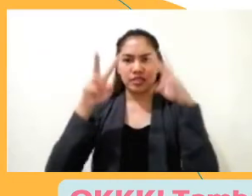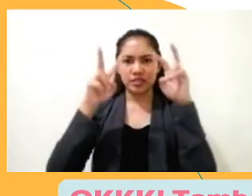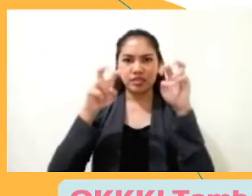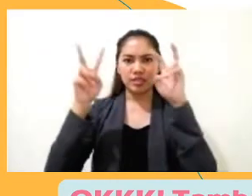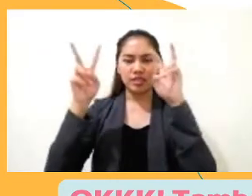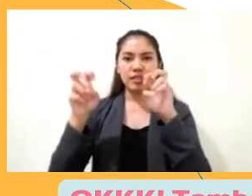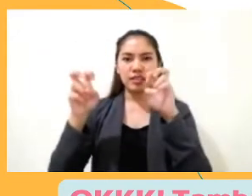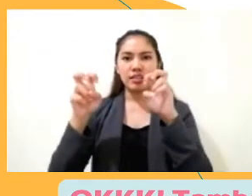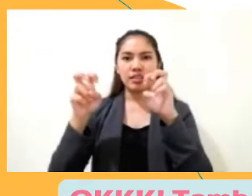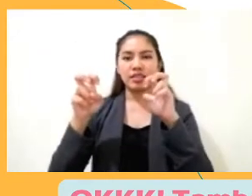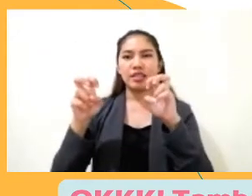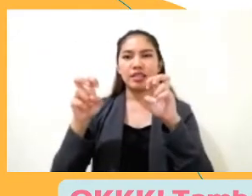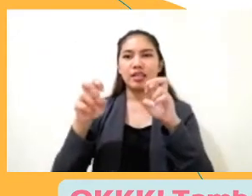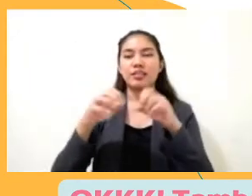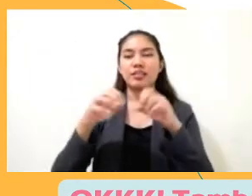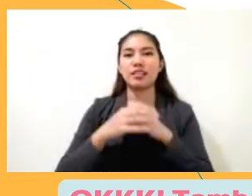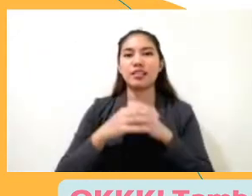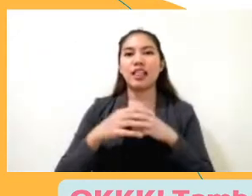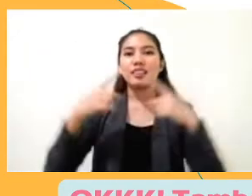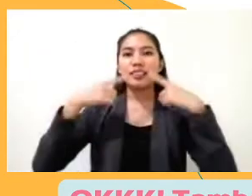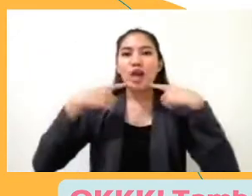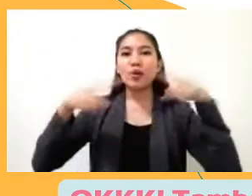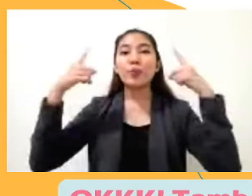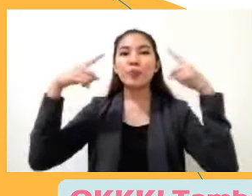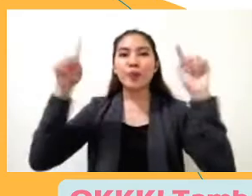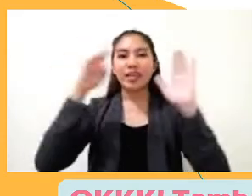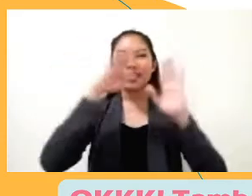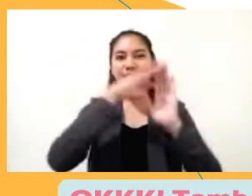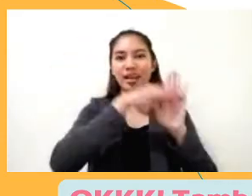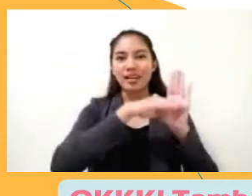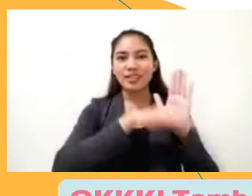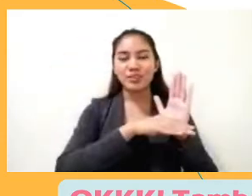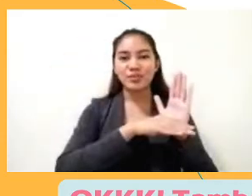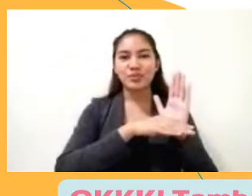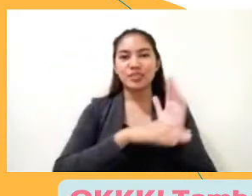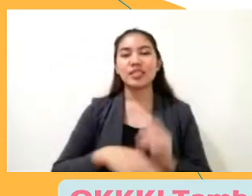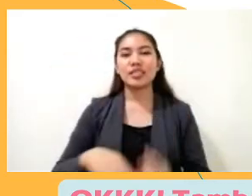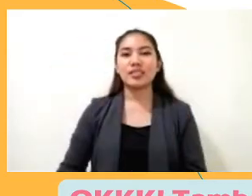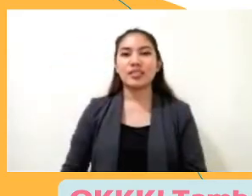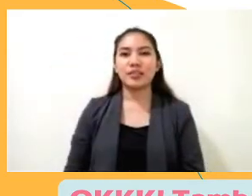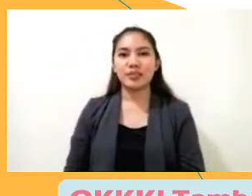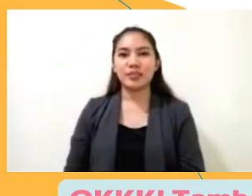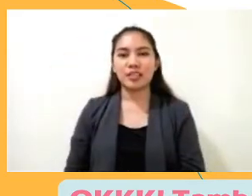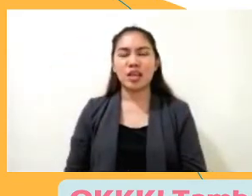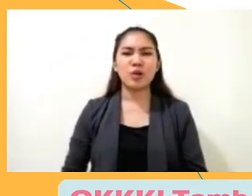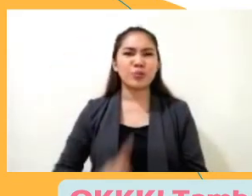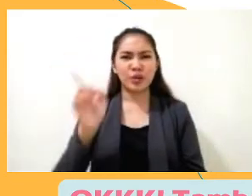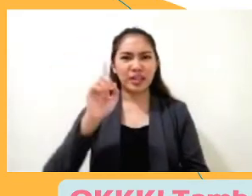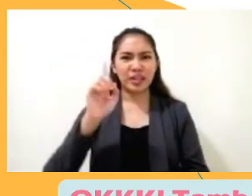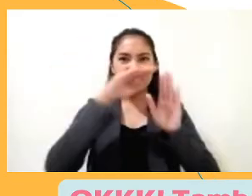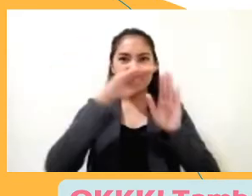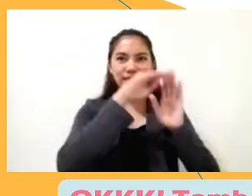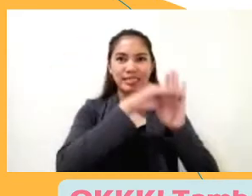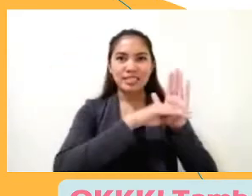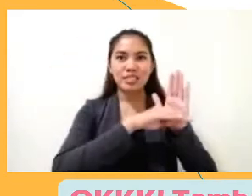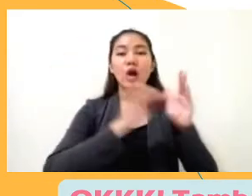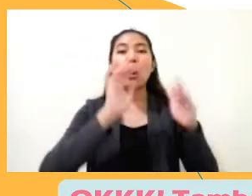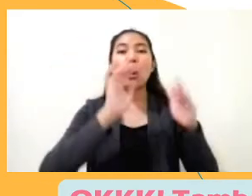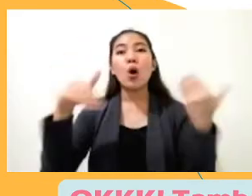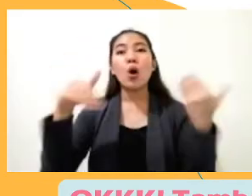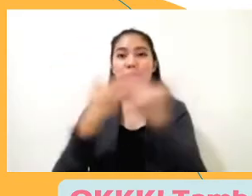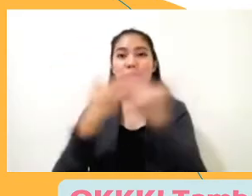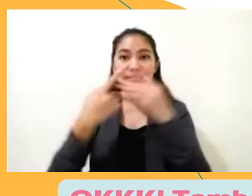tagumpay tracker. Ang dami na natin kaninang natutunan na words. Ito naman, i-track natin yung tagumpay natin.